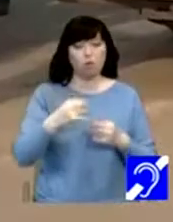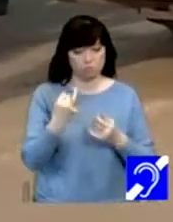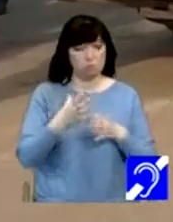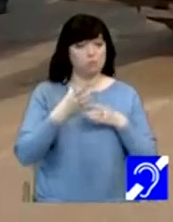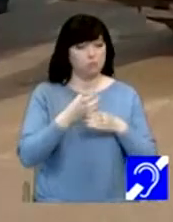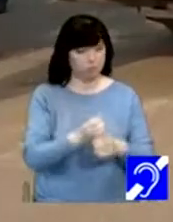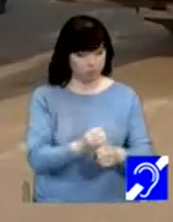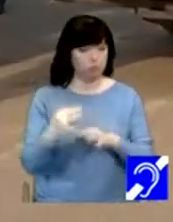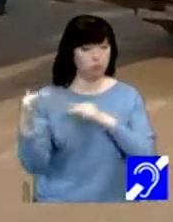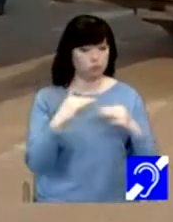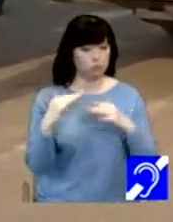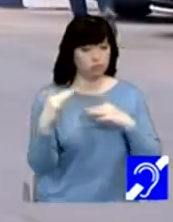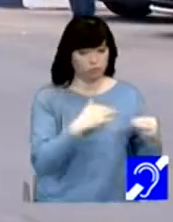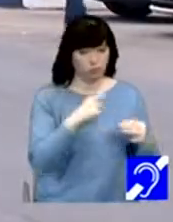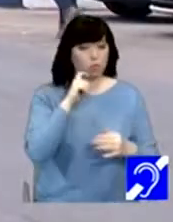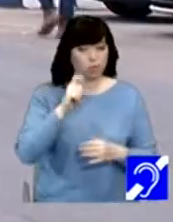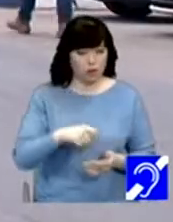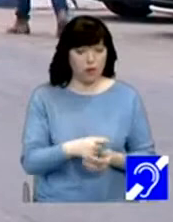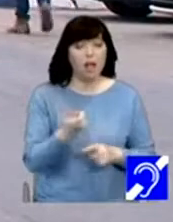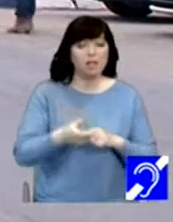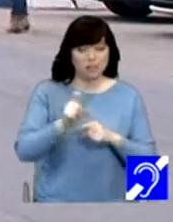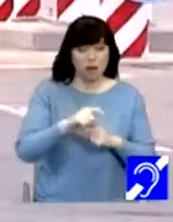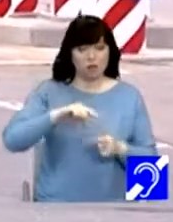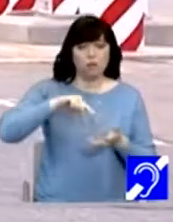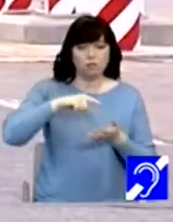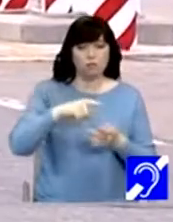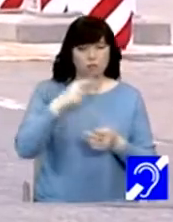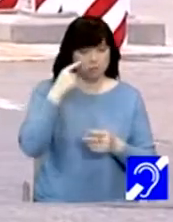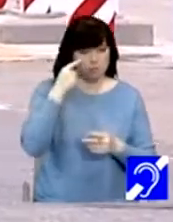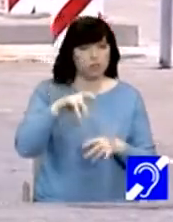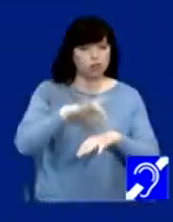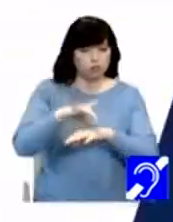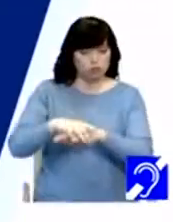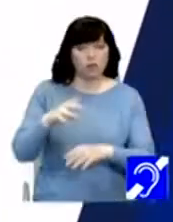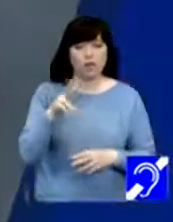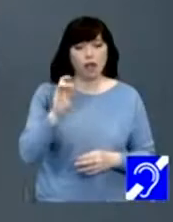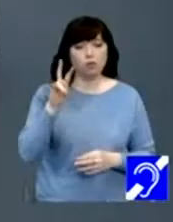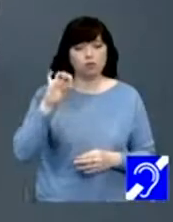scădere ușoară a fluxului de persoane. Cele mai solicitate vâme au fost leușeni și spuleni.